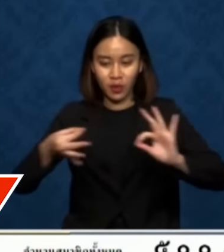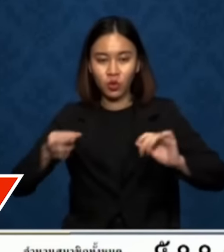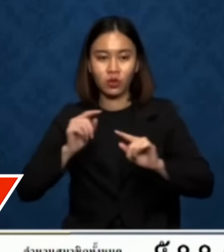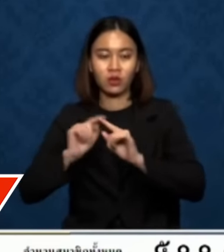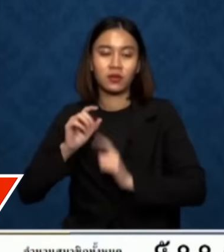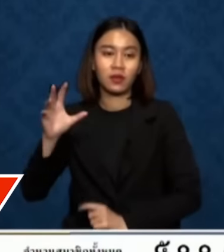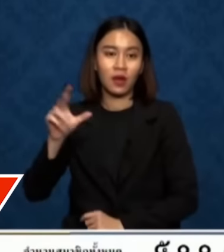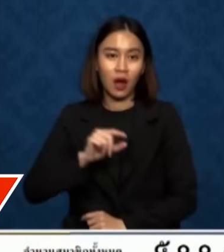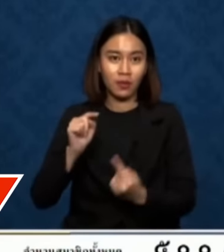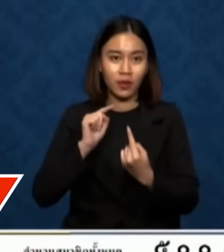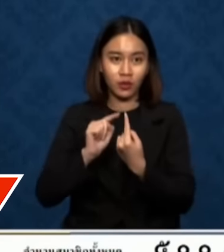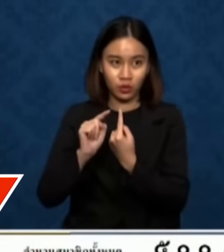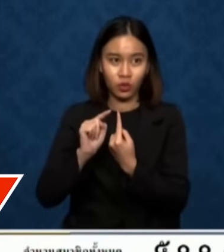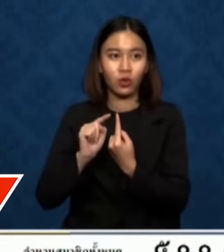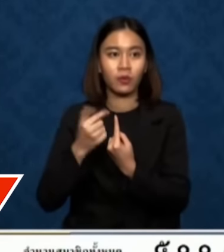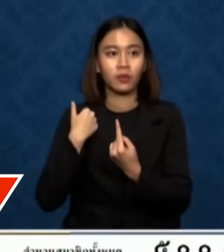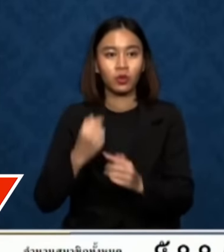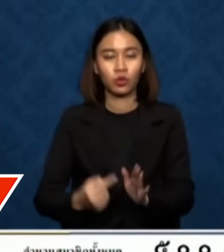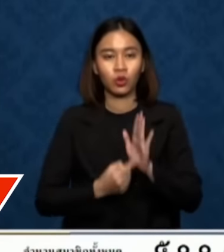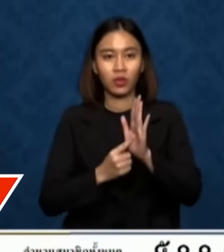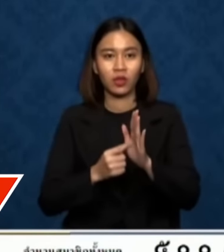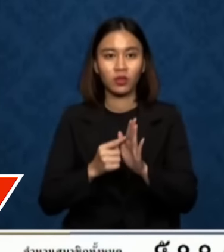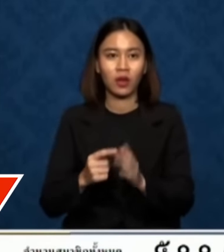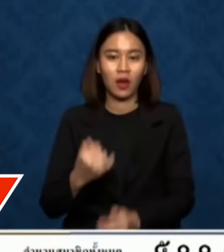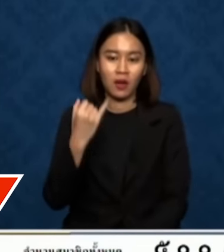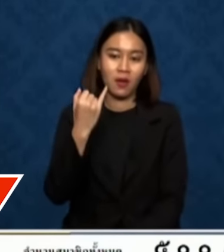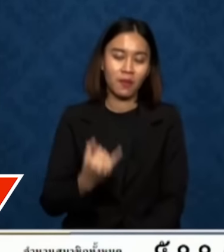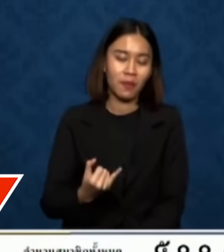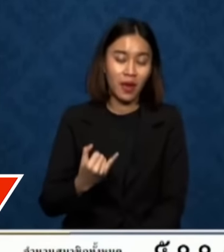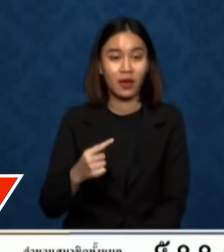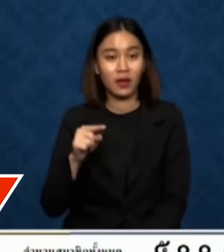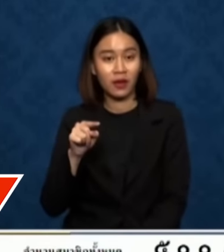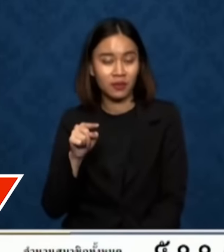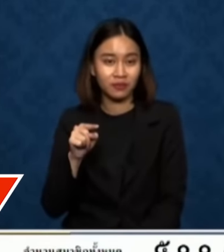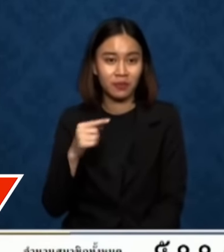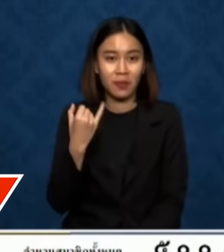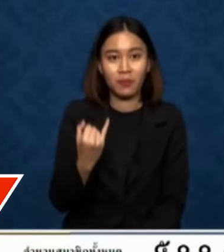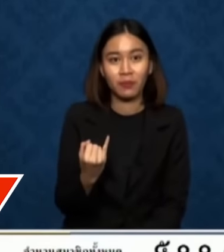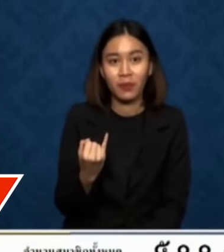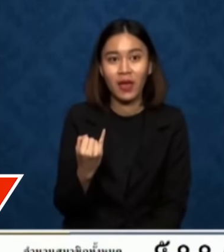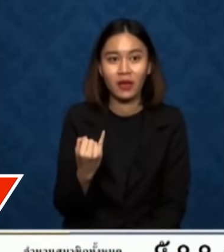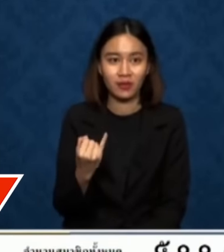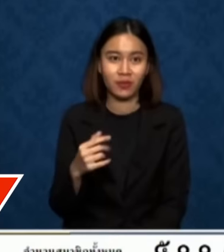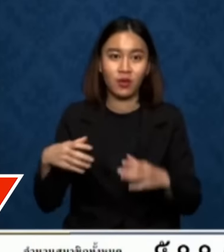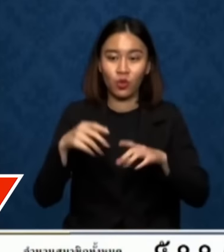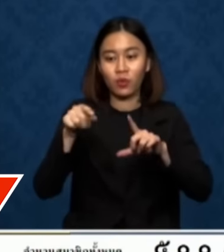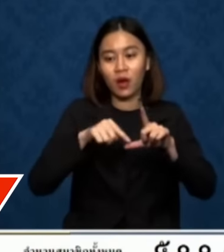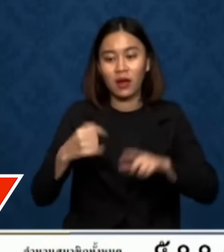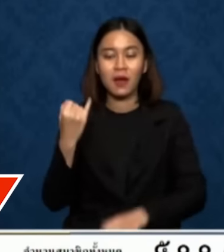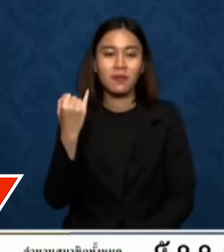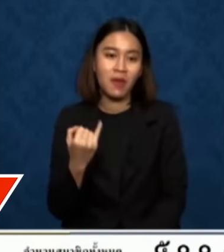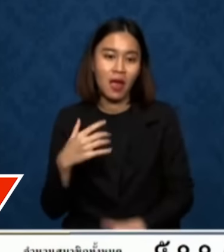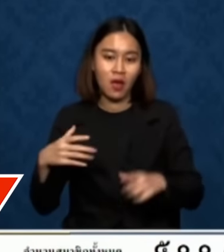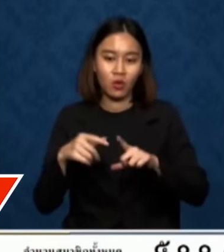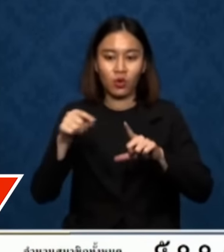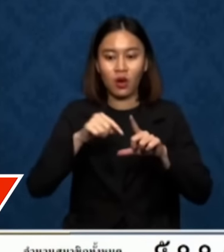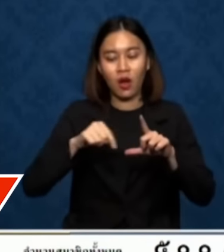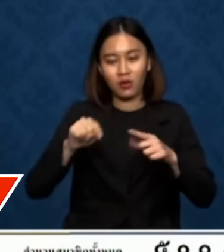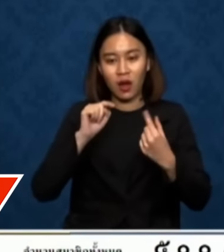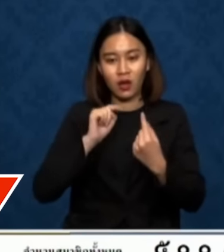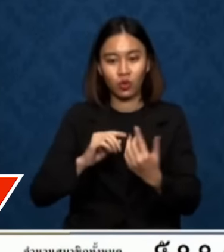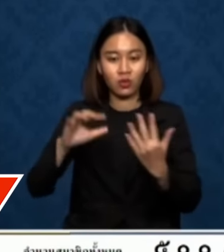เอานำเอาไปใช้นะคะเช่นพวกแพ้แล้วผ่านแพ้ก็แพ้นะจ๊ะก้าวไกลก้าวไกลทั้งแผ่นดินก็